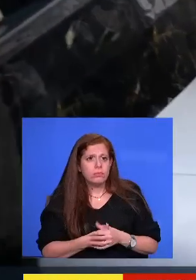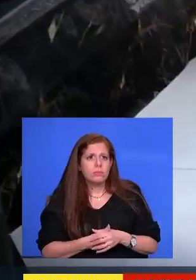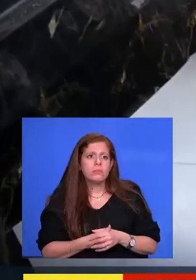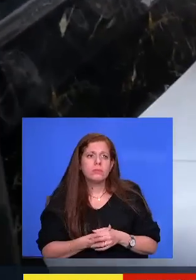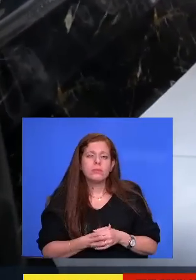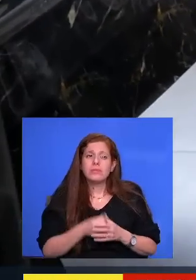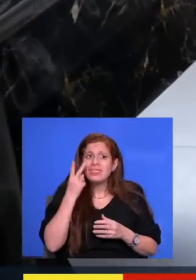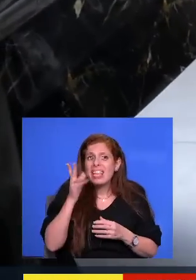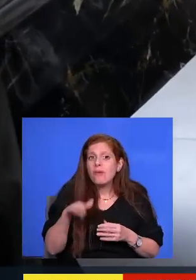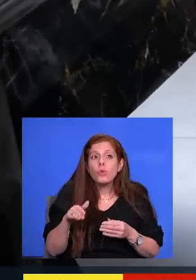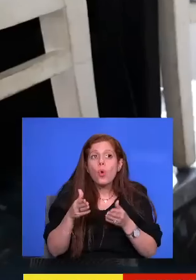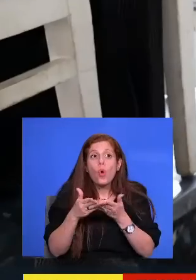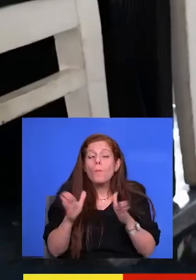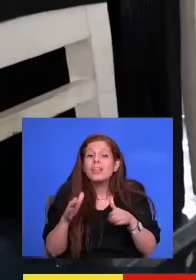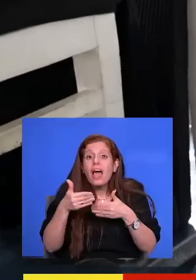תסתכל, אני אפילו לא פותח אותם.